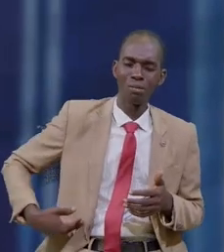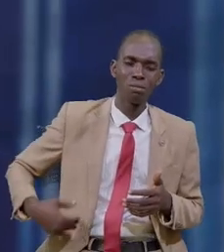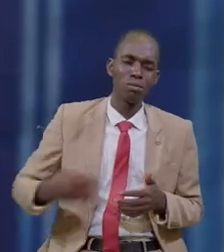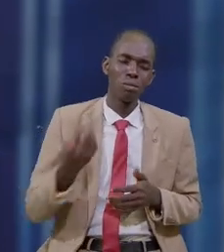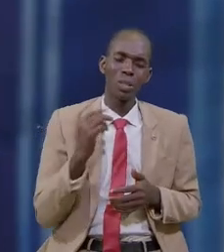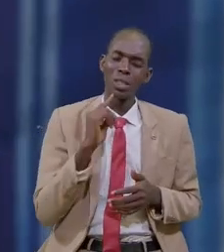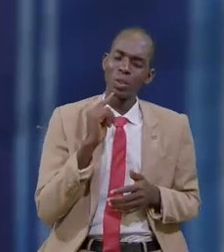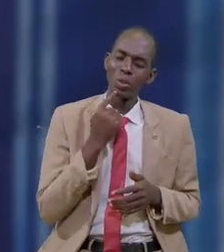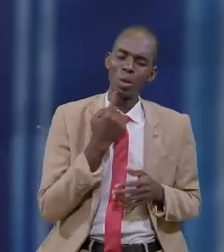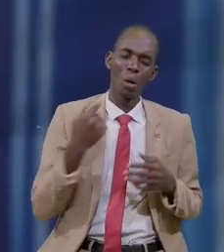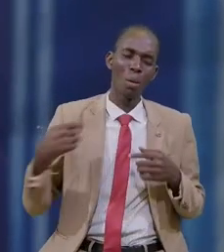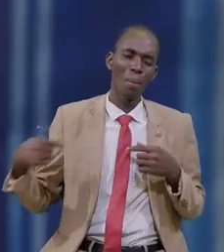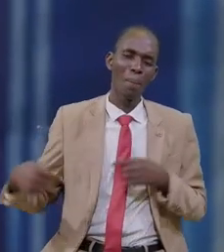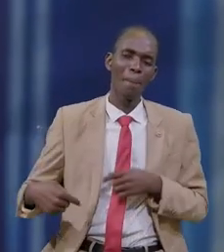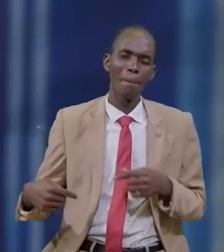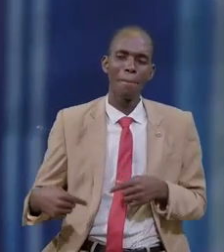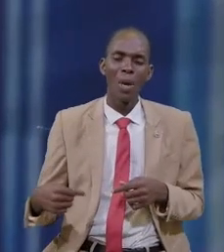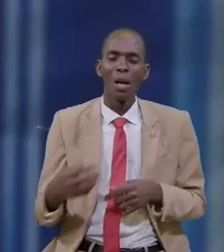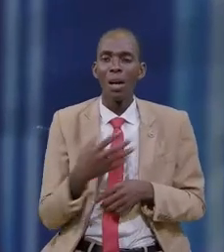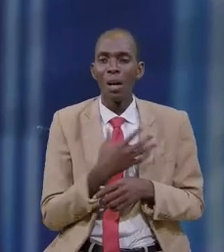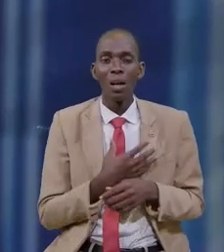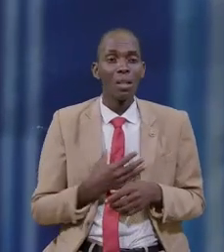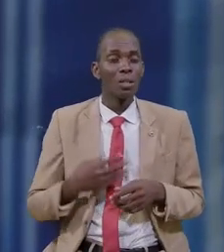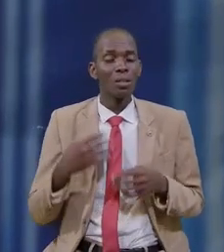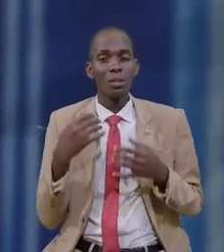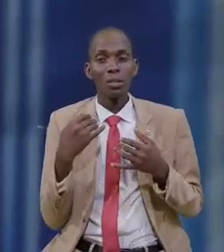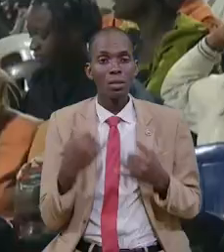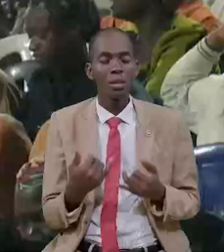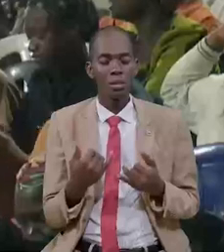Ma hanche me faisait mal. L'alerte est venue et il n'y a plus de douleur.